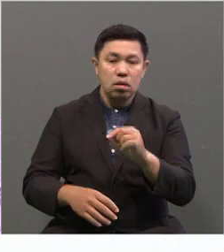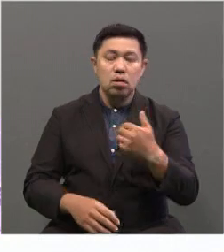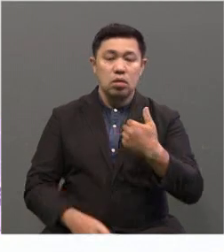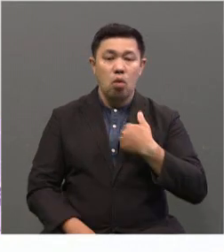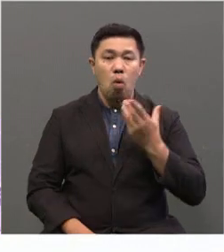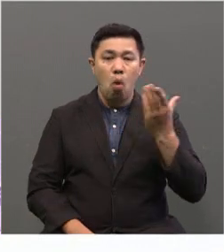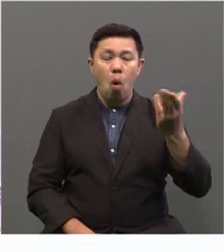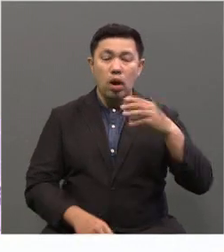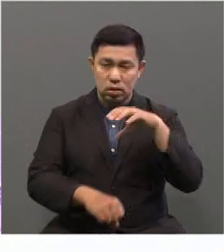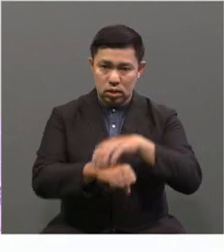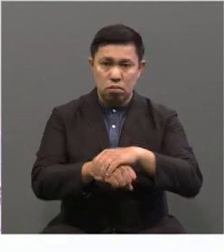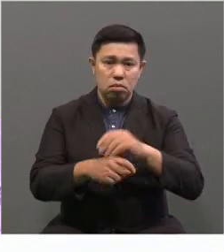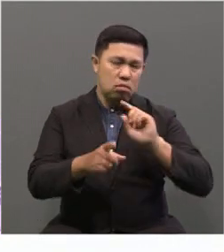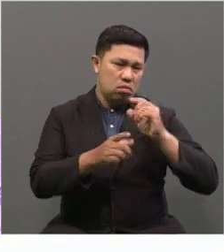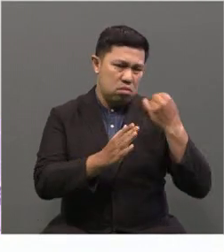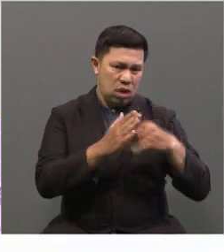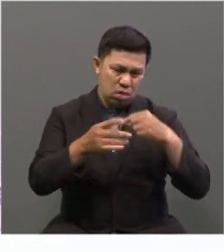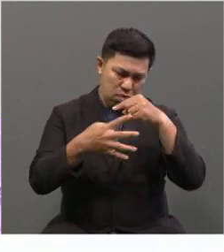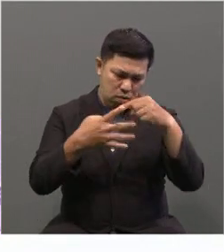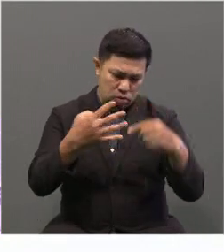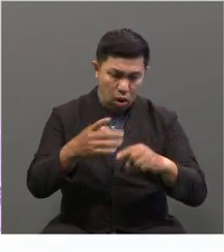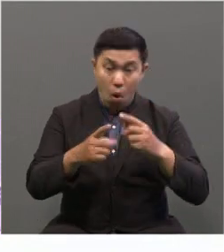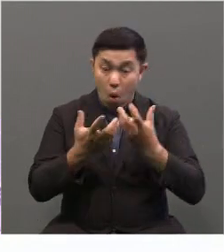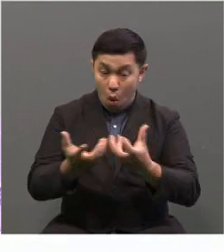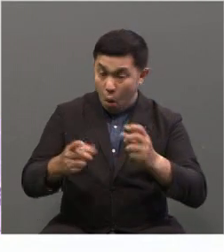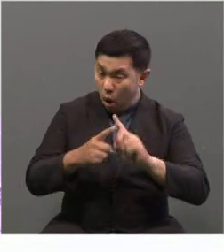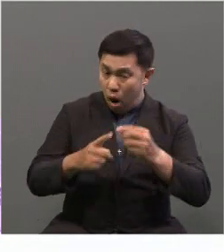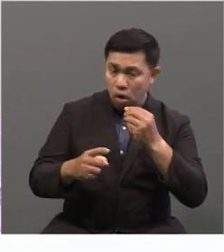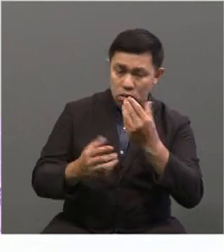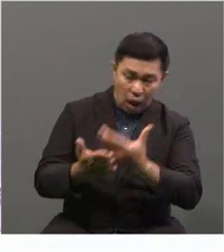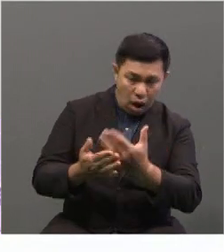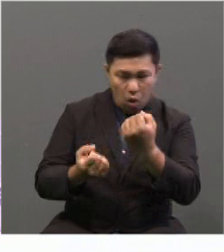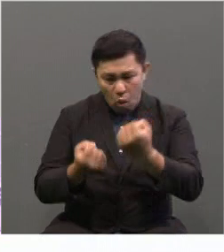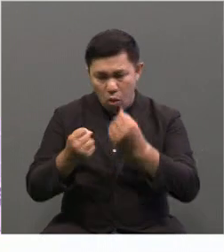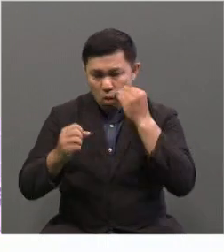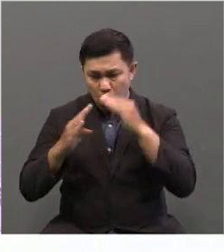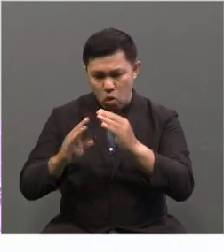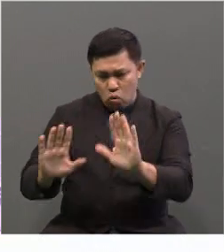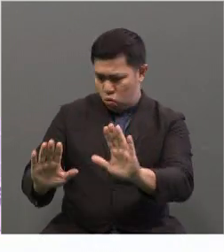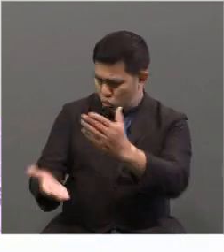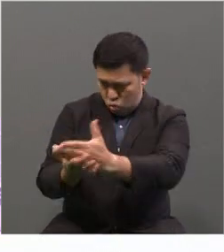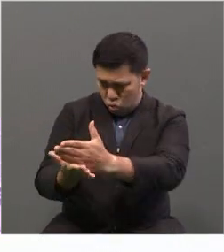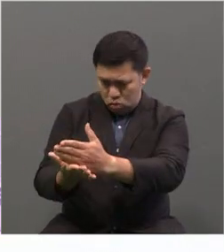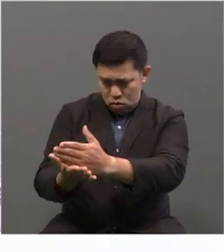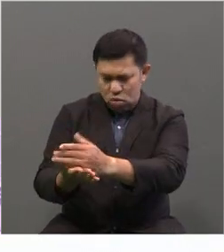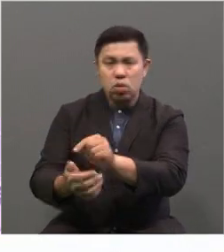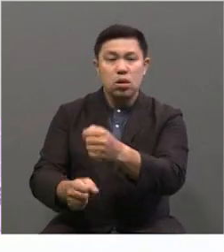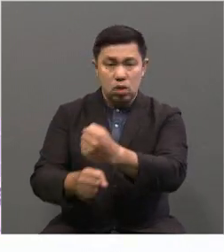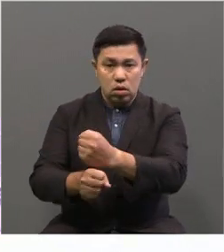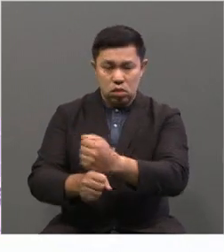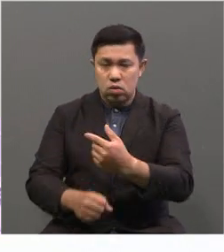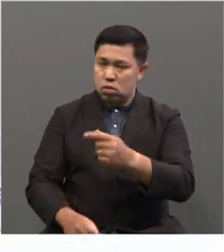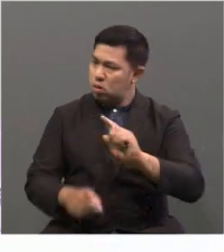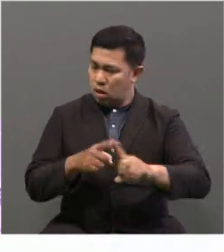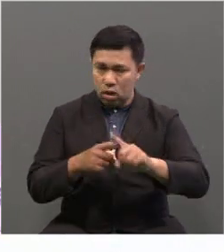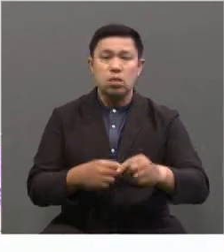ขอมั่นหมายจับทุกข้อหาแล้วไปจับกุมและอายัดนะเพื่อจะให้ศาลเนี่ยไม่อนุญาตให้ออกจากเรือนจำนะก็จะอายัดทุก